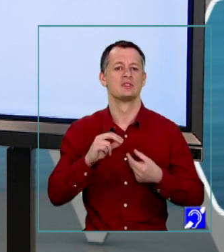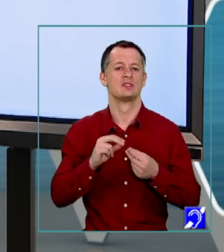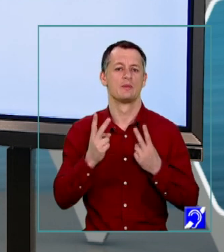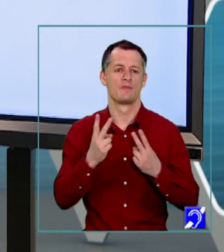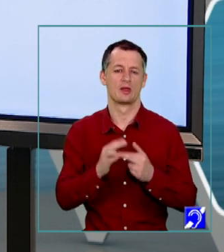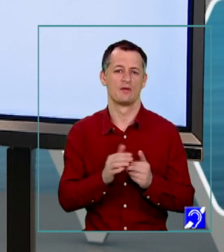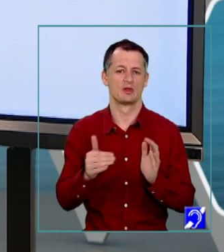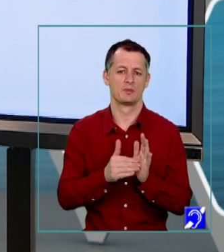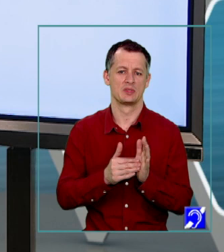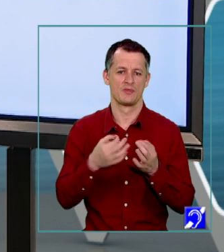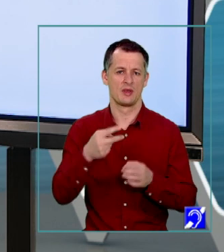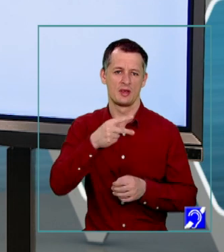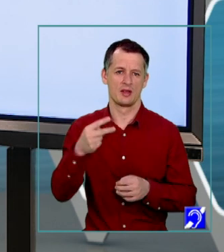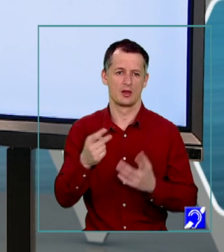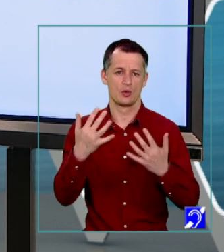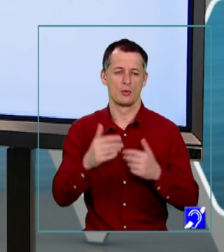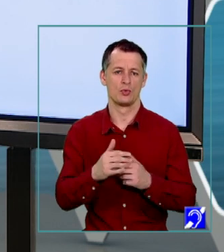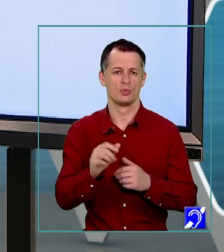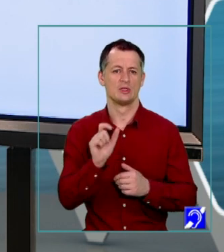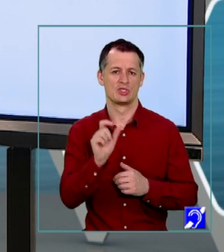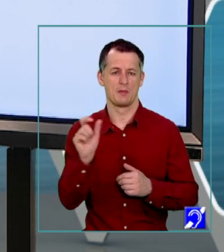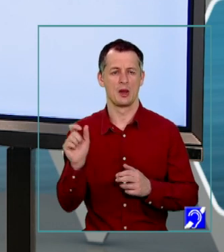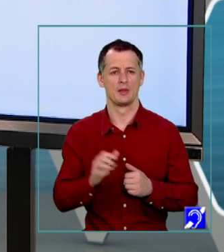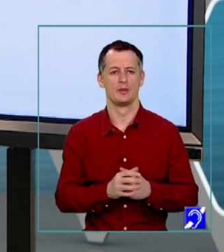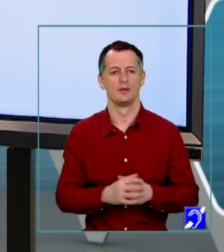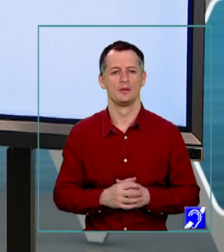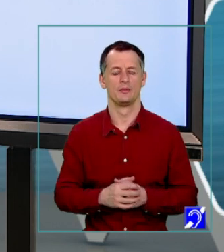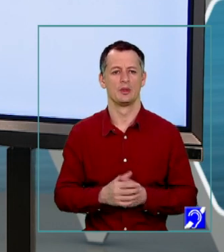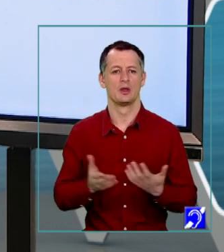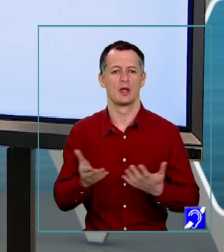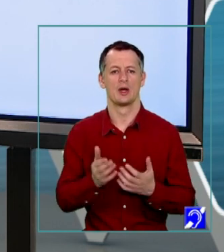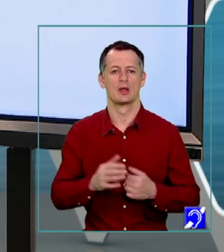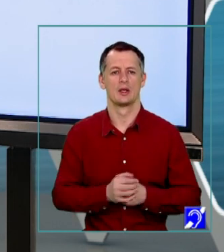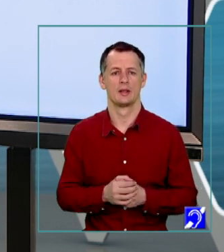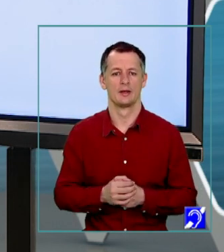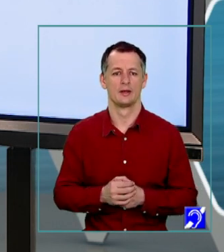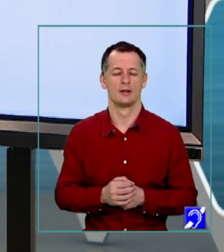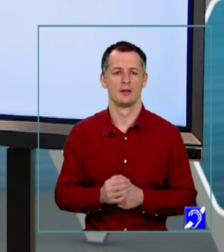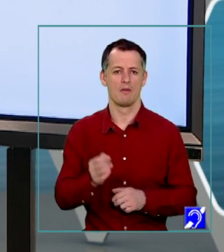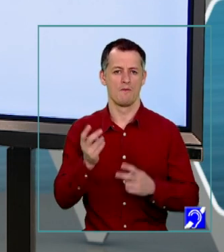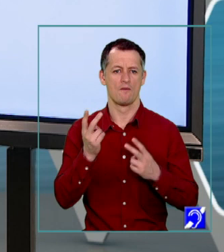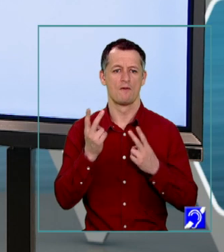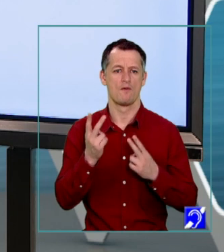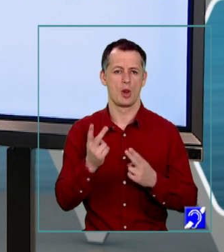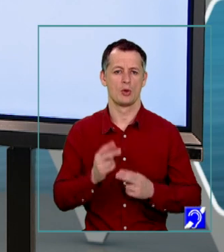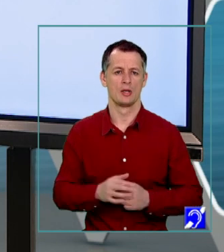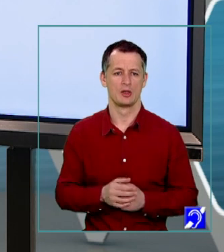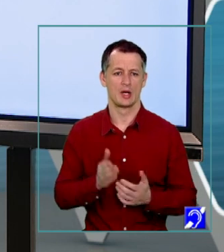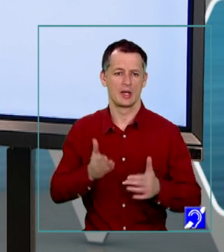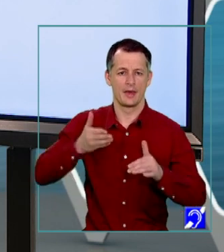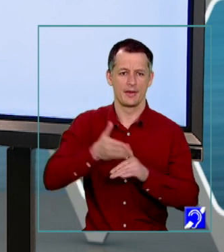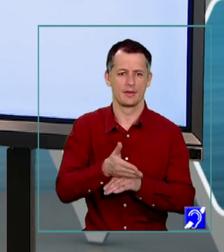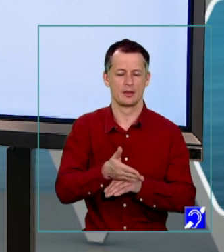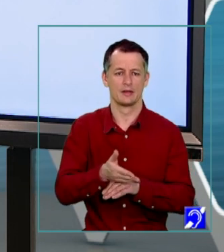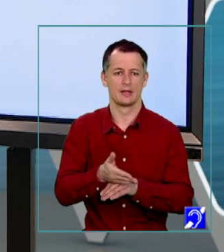semnificative, trebuie să fie egal cu numărul de decimale pe care l-au valorile cu care intrați